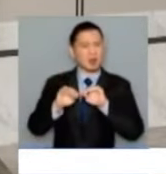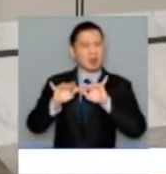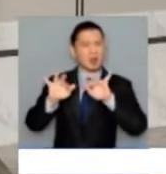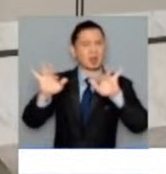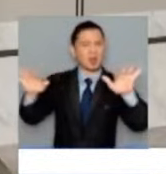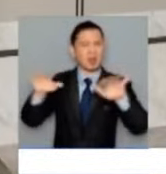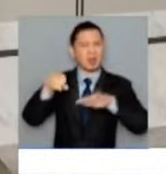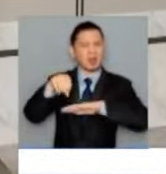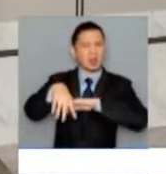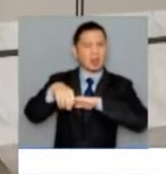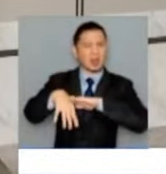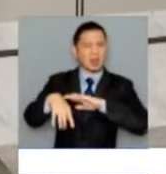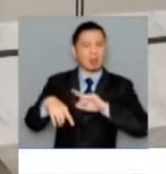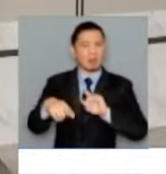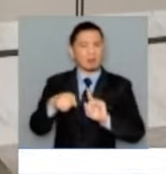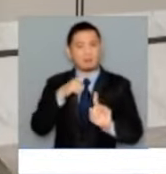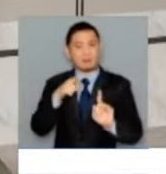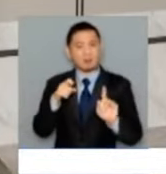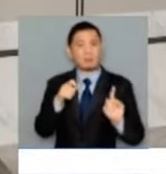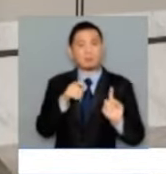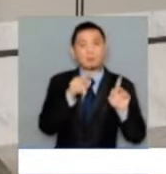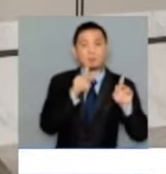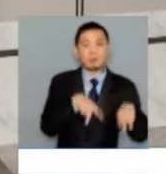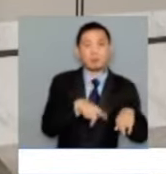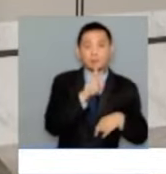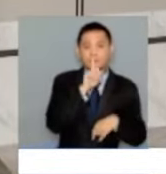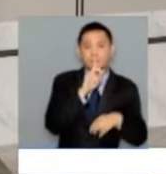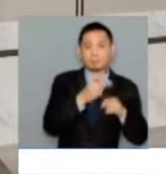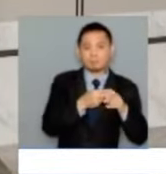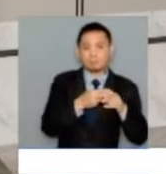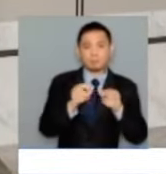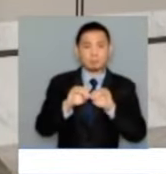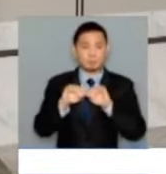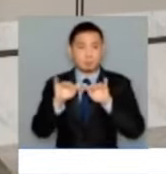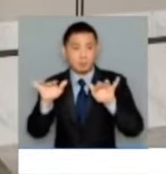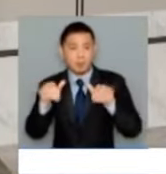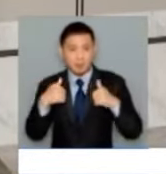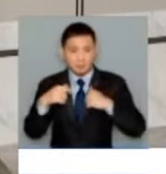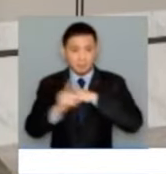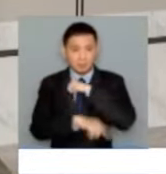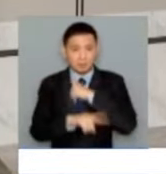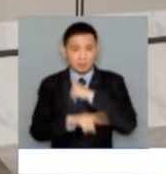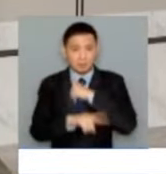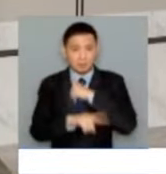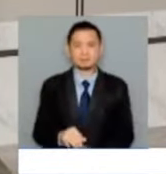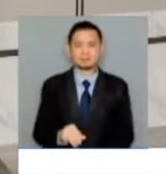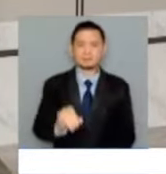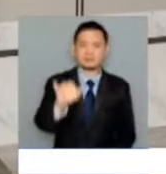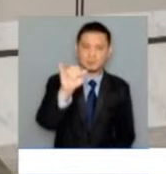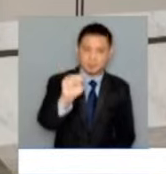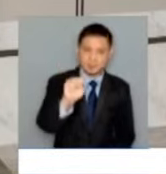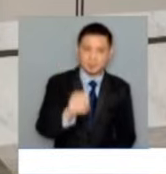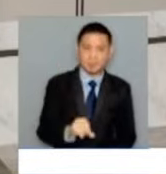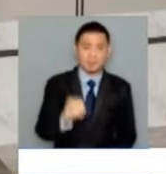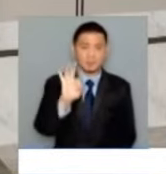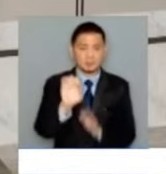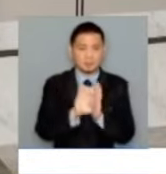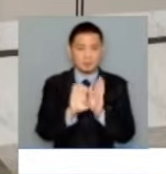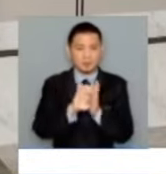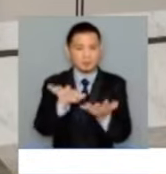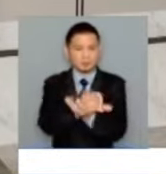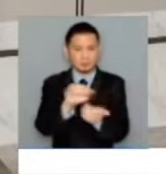sa anonymous source? Walang sagot dyan, oo naman ano, basta't nakakasira ng reputasyon ng ibang tao,